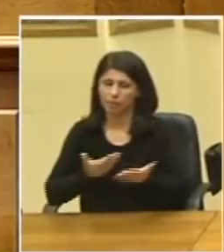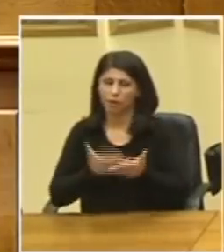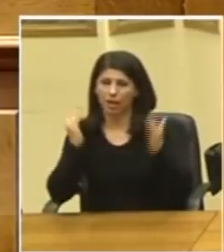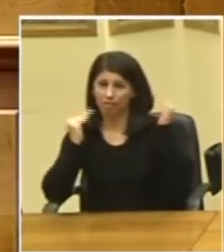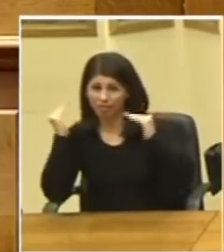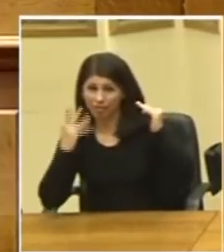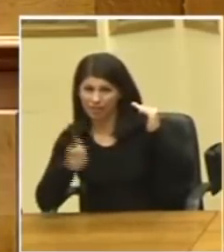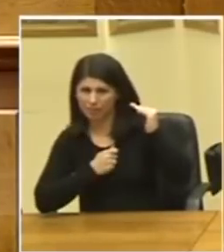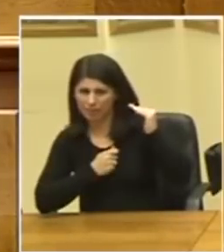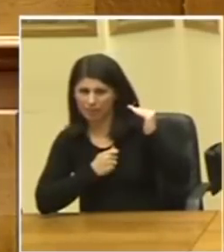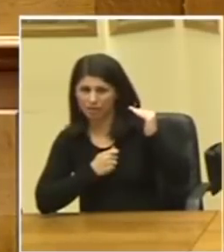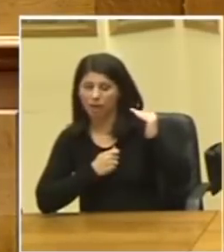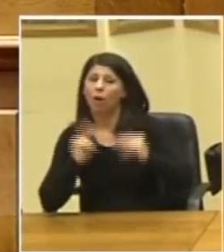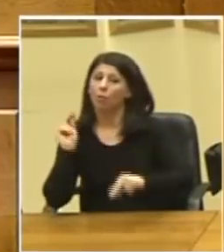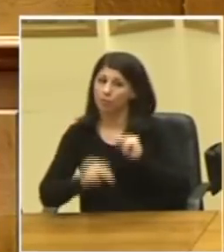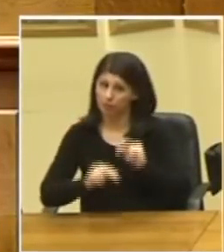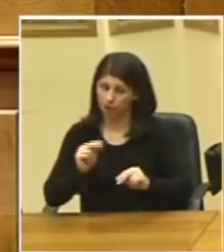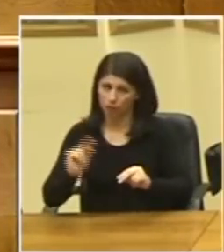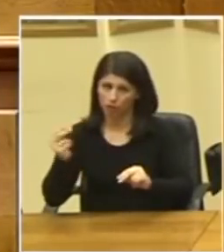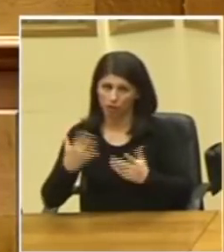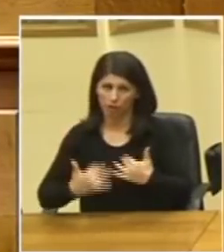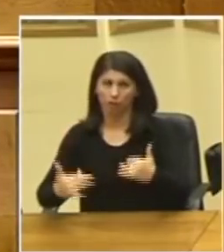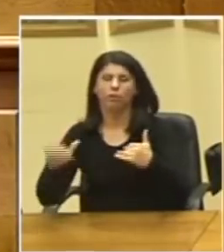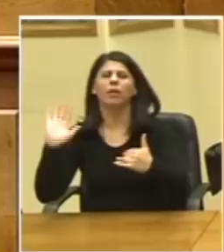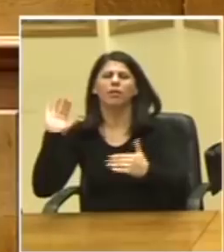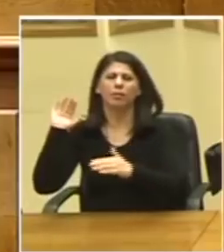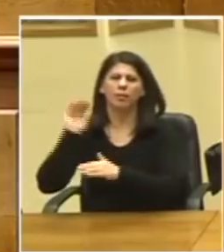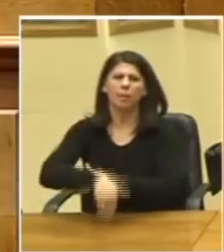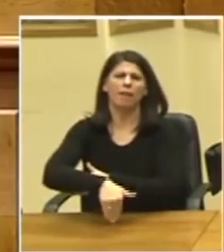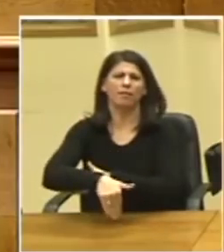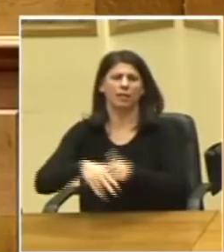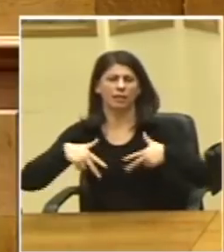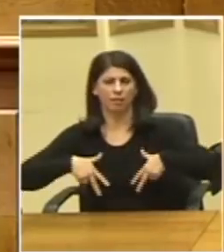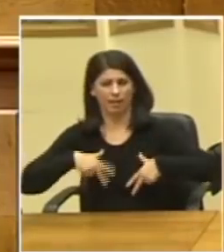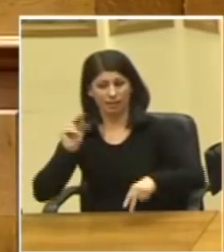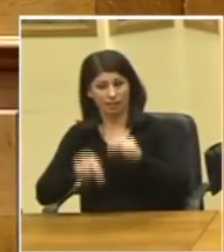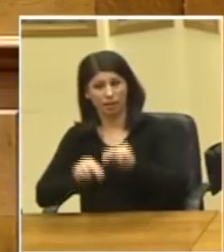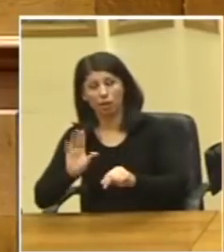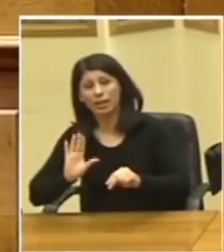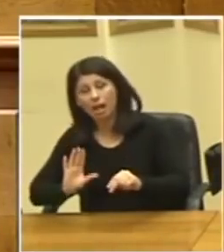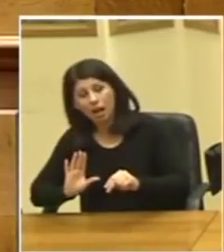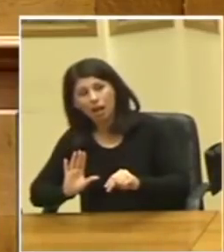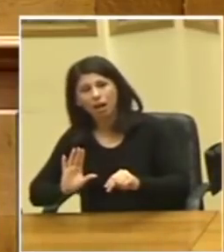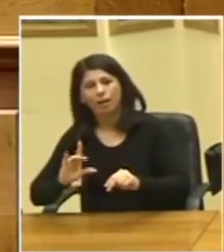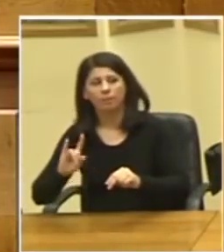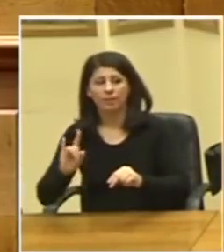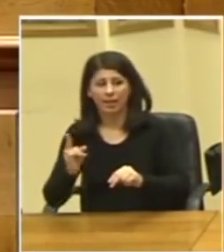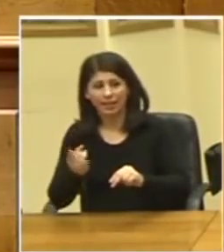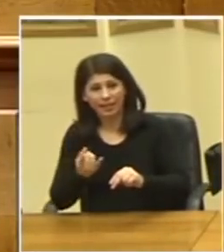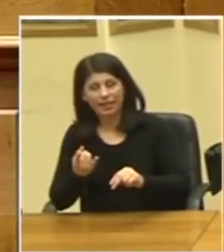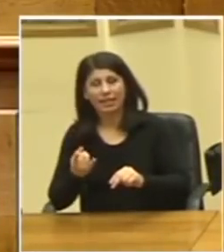υπερψηφίζονται από τη Βουλή να μην οδηγούν σε πτώση της κυβέρνησης και εκλογές, αλλά είτε